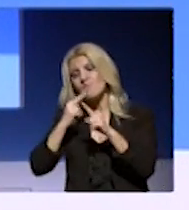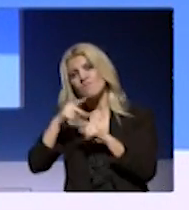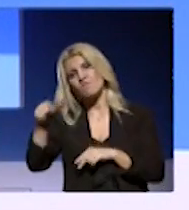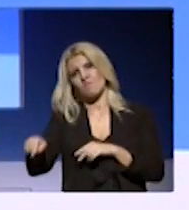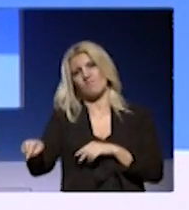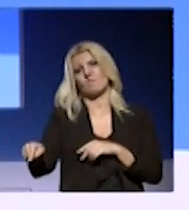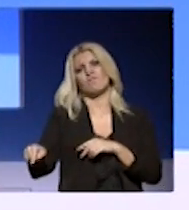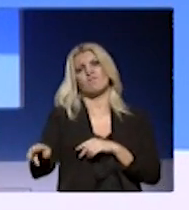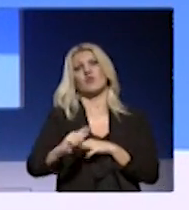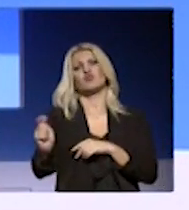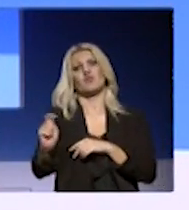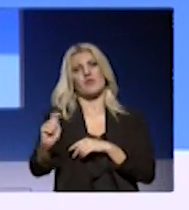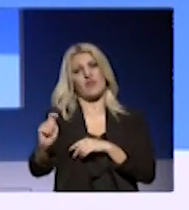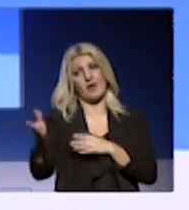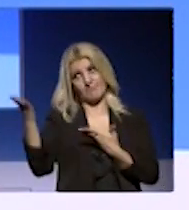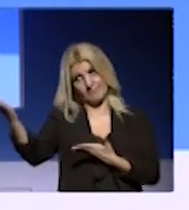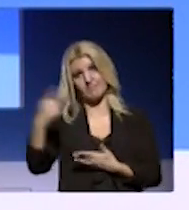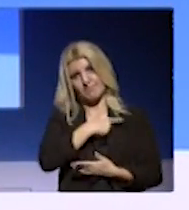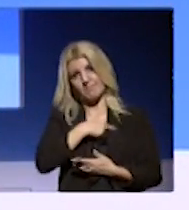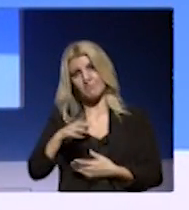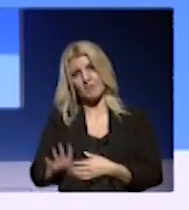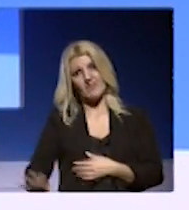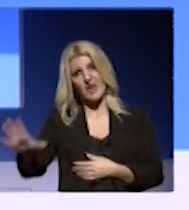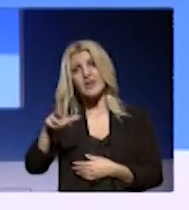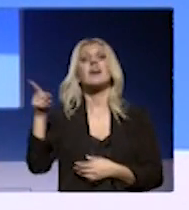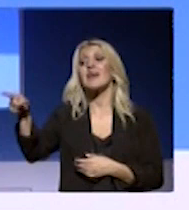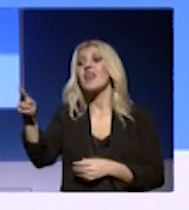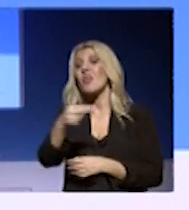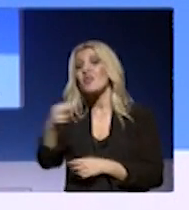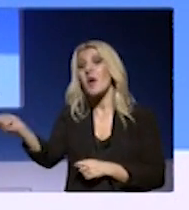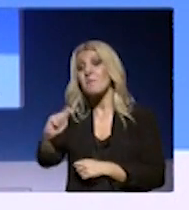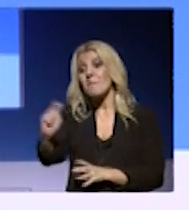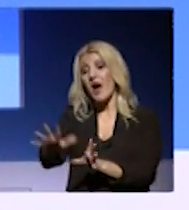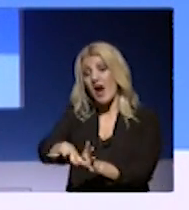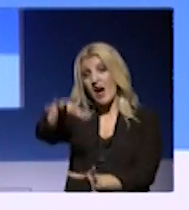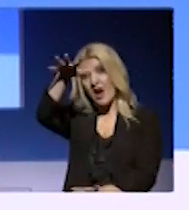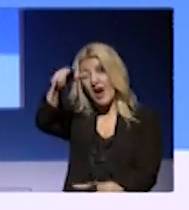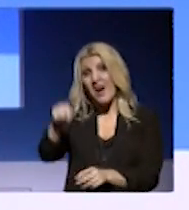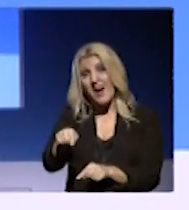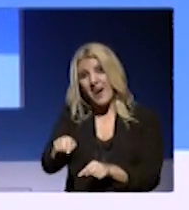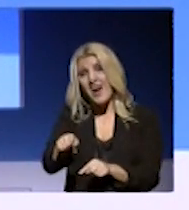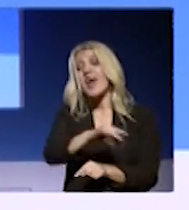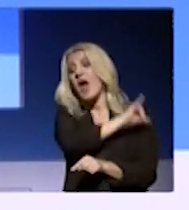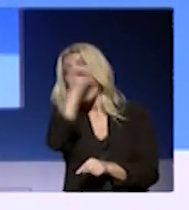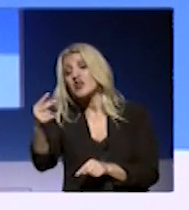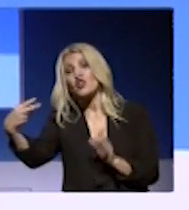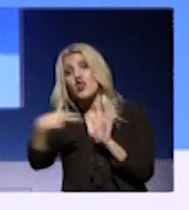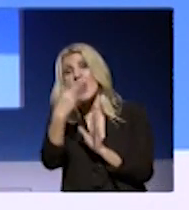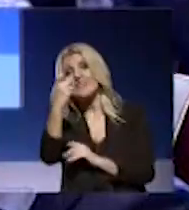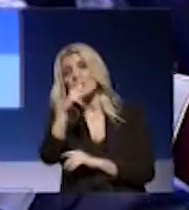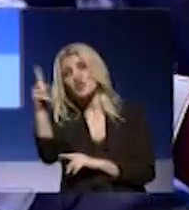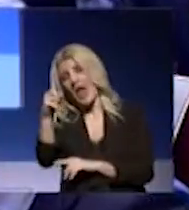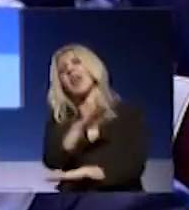Περιφερειάρχα, το ζήτημα της διαχείρισης απορριμμάτων στην περιφέρειά σου θα πρέπει να έχει λυθεί και θα έχει λυθεί οριστικά.